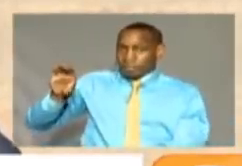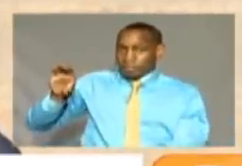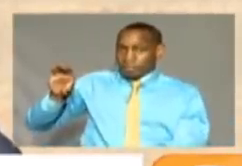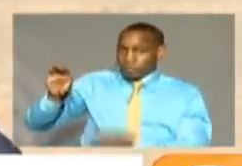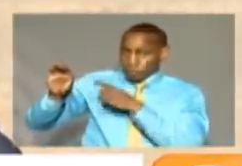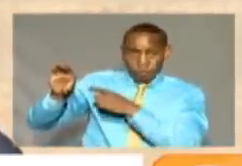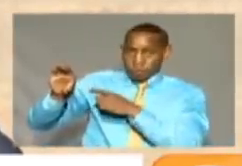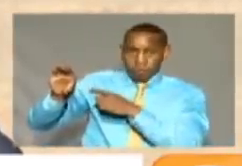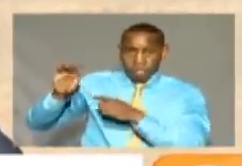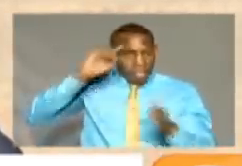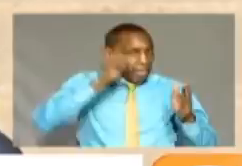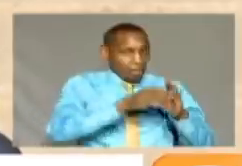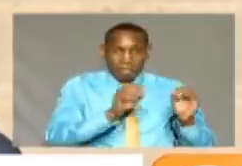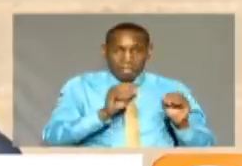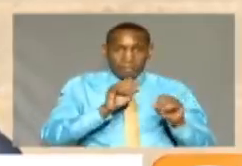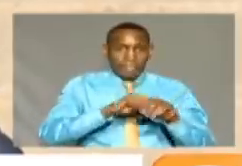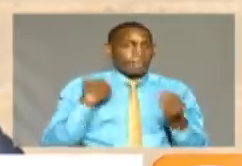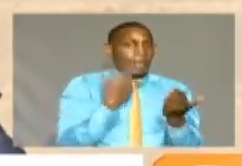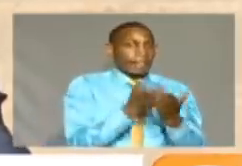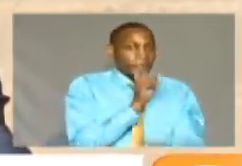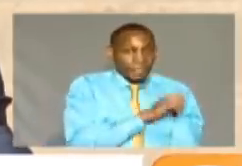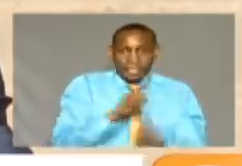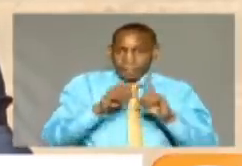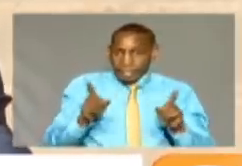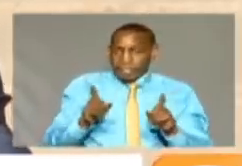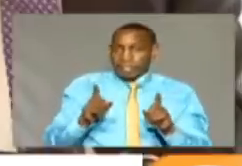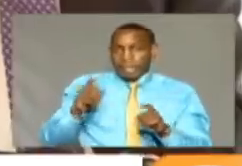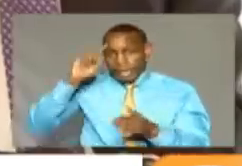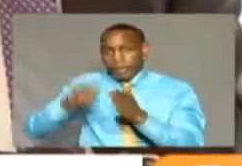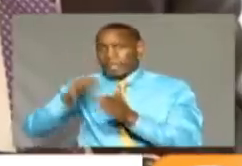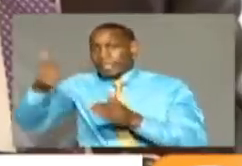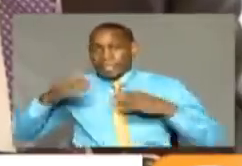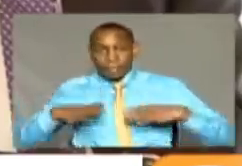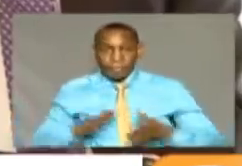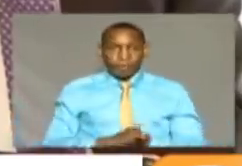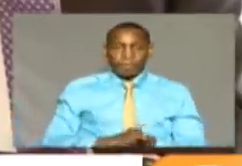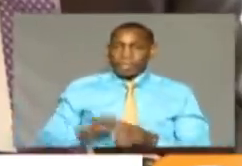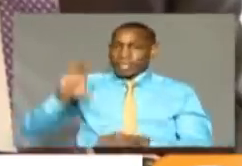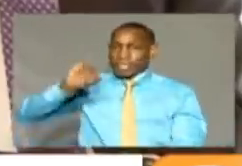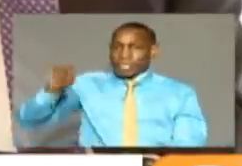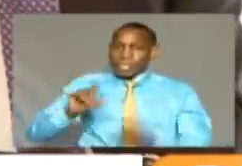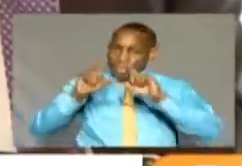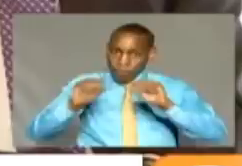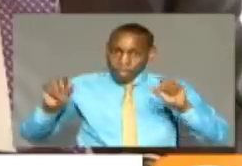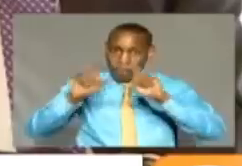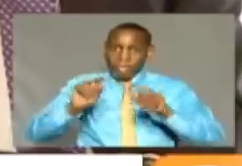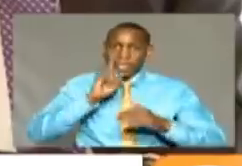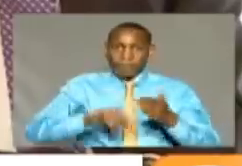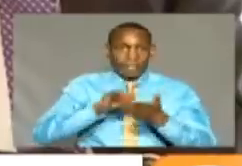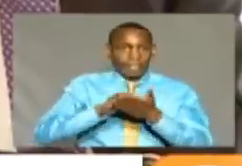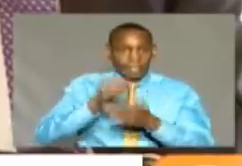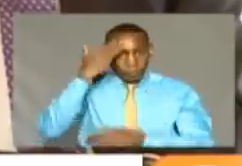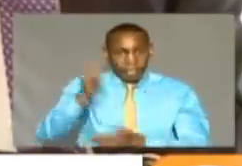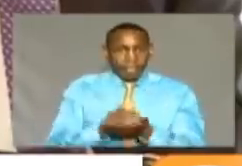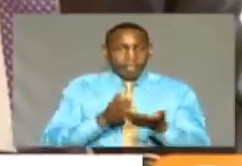did not acknowledge his arrival, but he did it to other people. Haya yote kulingana na jaji mkuu David Maraga yametokana